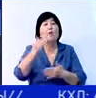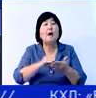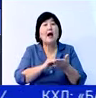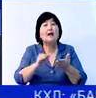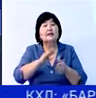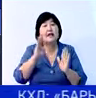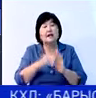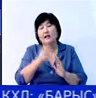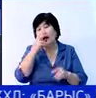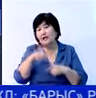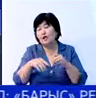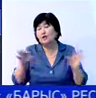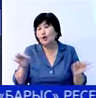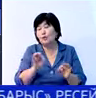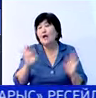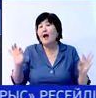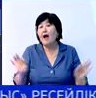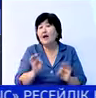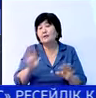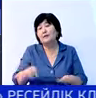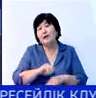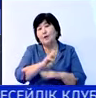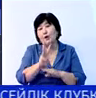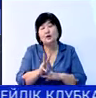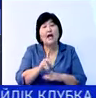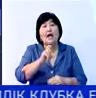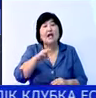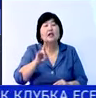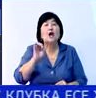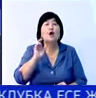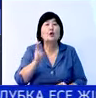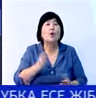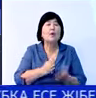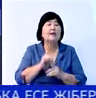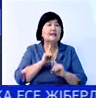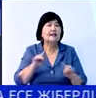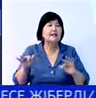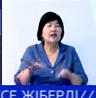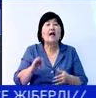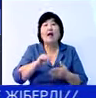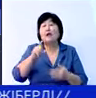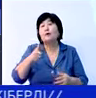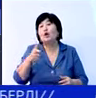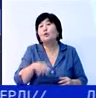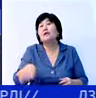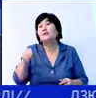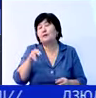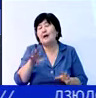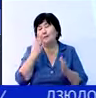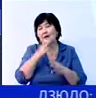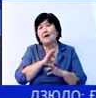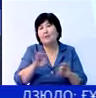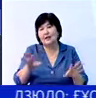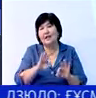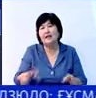аясында дәстүрлі музыкалық аспаптарымыз ұлықталды. Этнорок бағытындағы ерекше шарадан әріптесім Гүлфайруз Бұрмағамбетованың